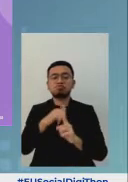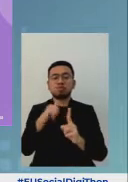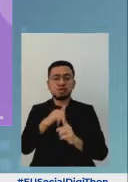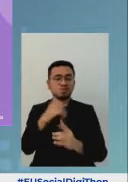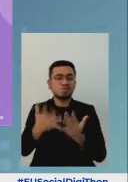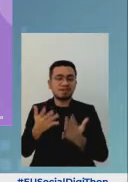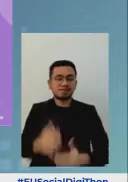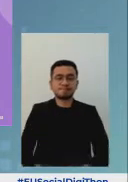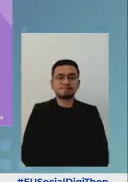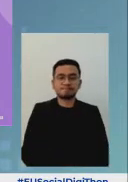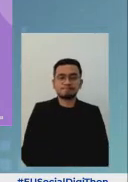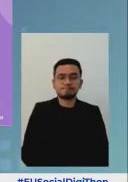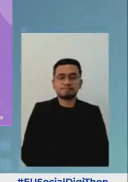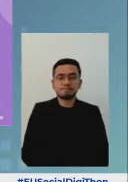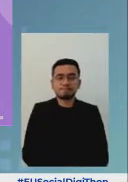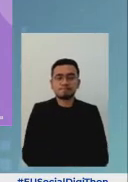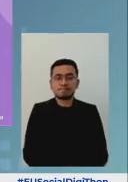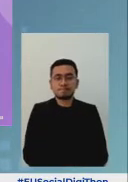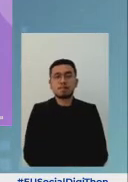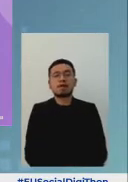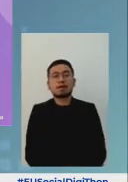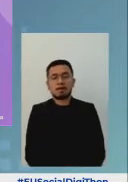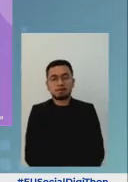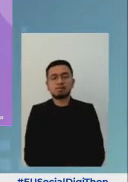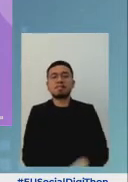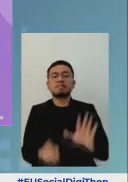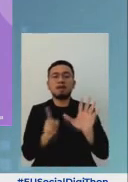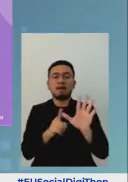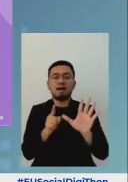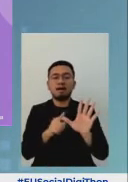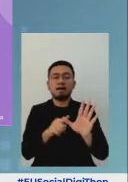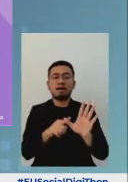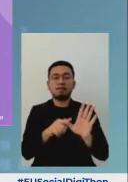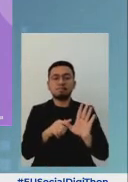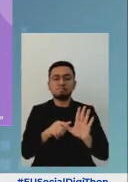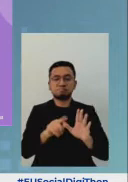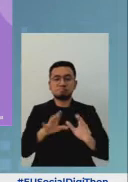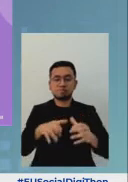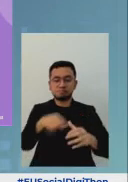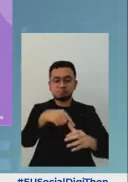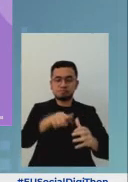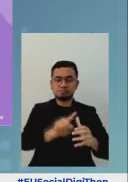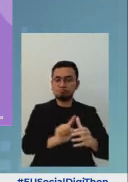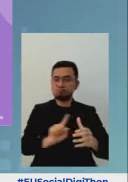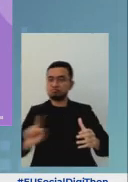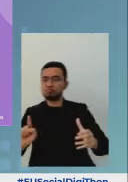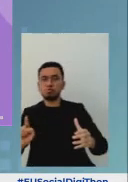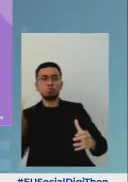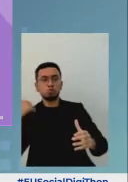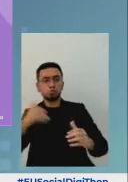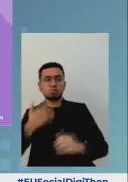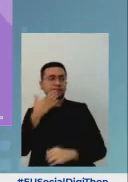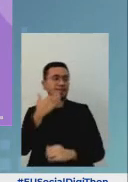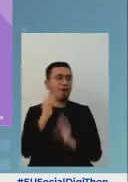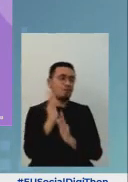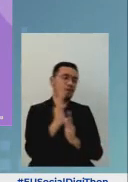diri, misalnya dia yang tadinya seneng bergaul, tahu-tahu kok jadi nggak seneng bergaul lagi.